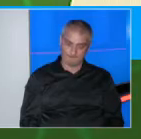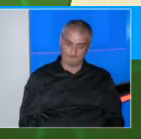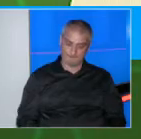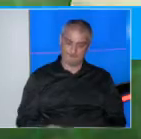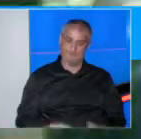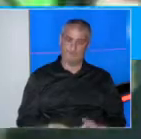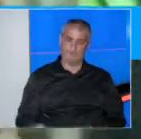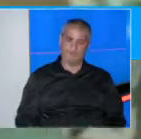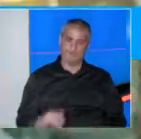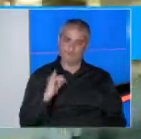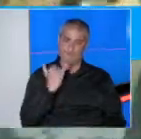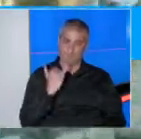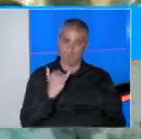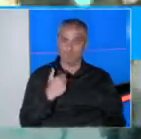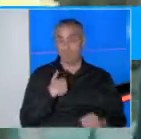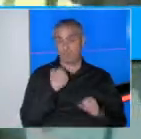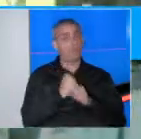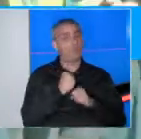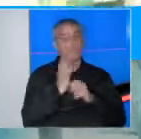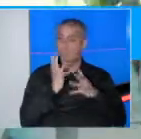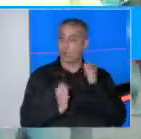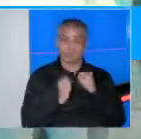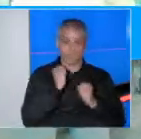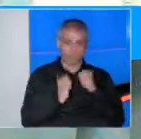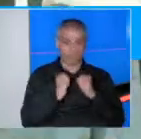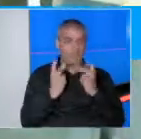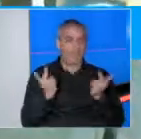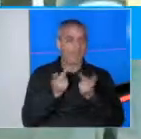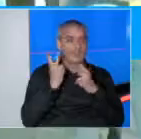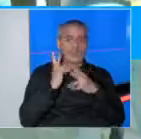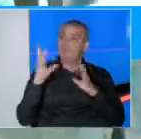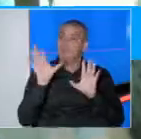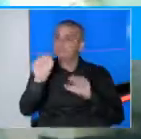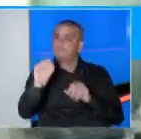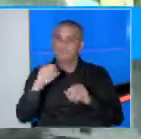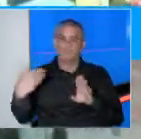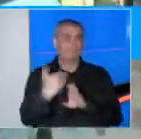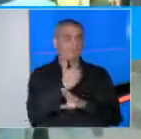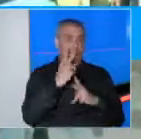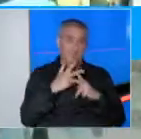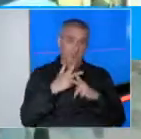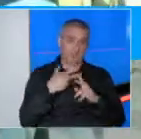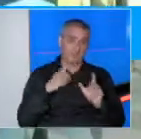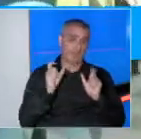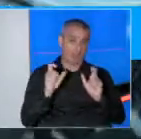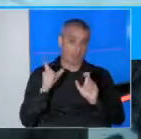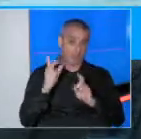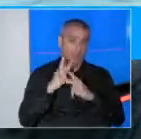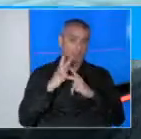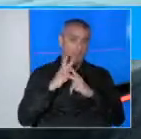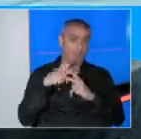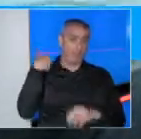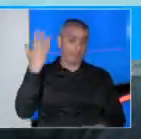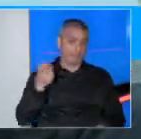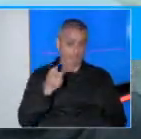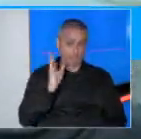אז אנחנו עובדים קשה על לאתר תחלואה שנכנסת ולעצור תחלואה שנכנסת מבחוץ,